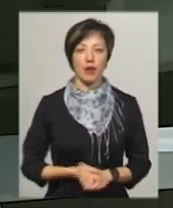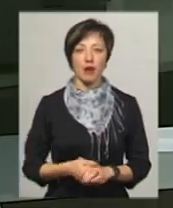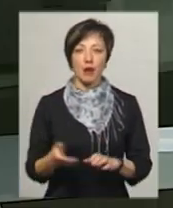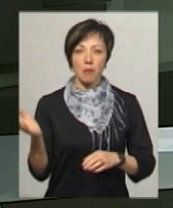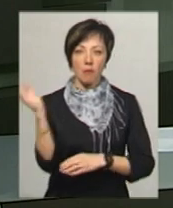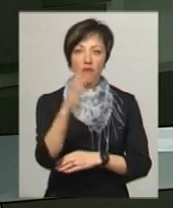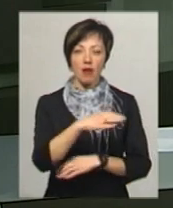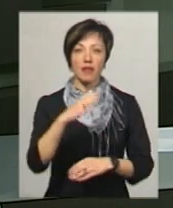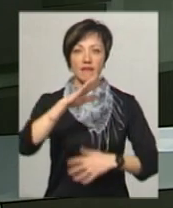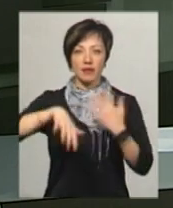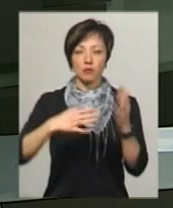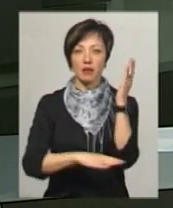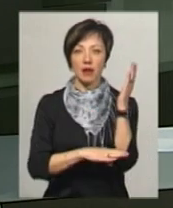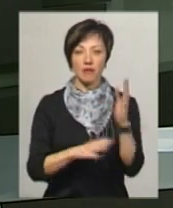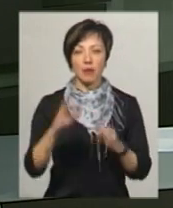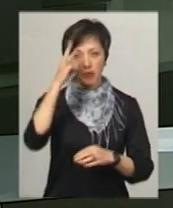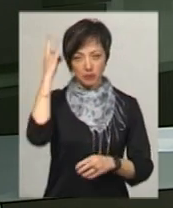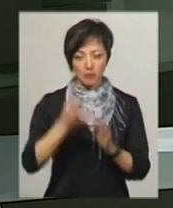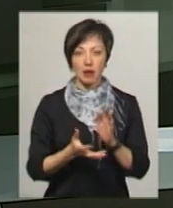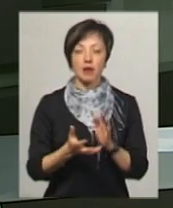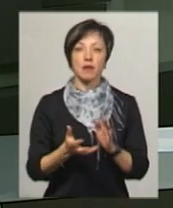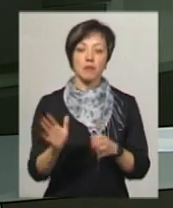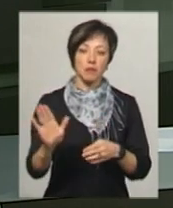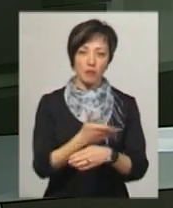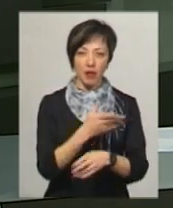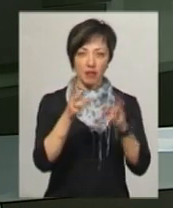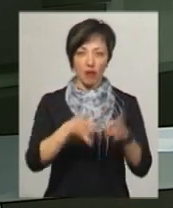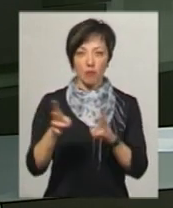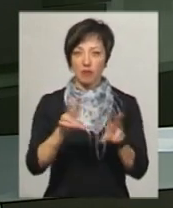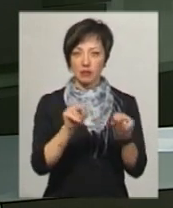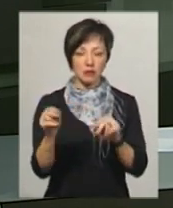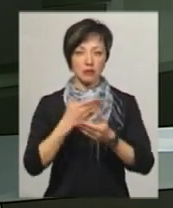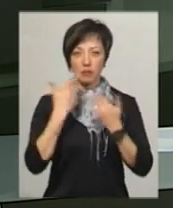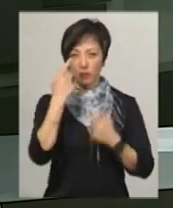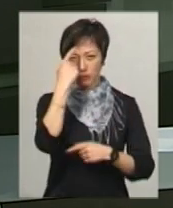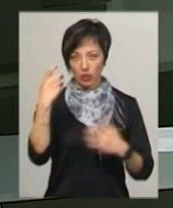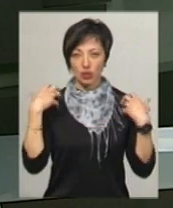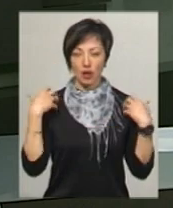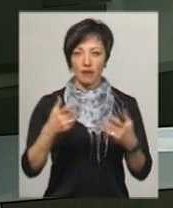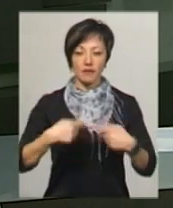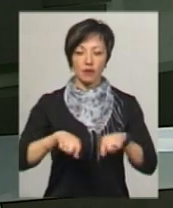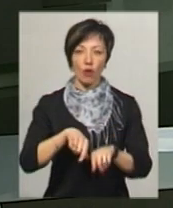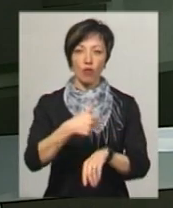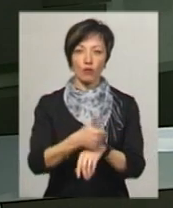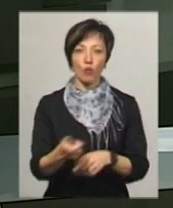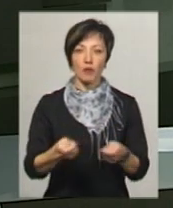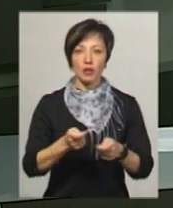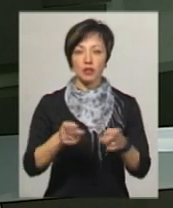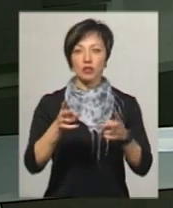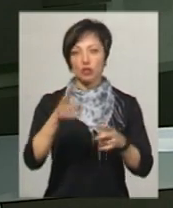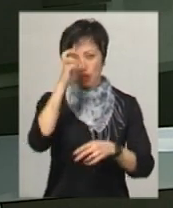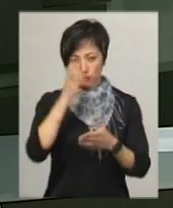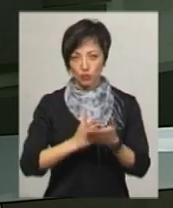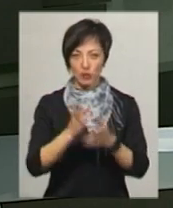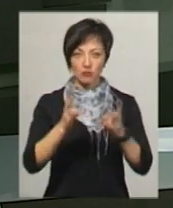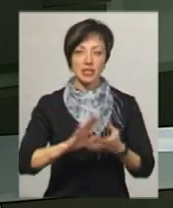Повалені вітром дерева у Хмельницькому рятувальники прибрали. Травмованих немає, повідомив начальник відділу Головного управління Державної служби надзвичайних